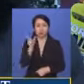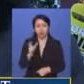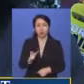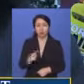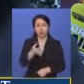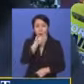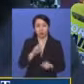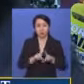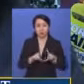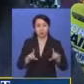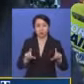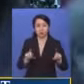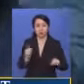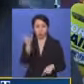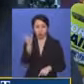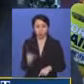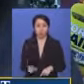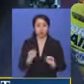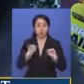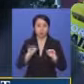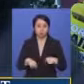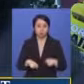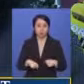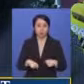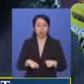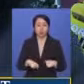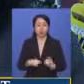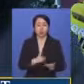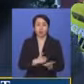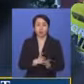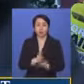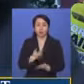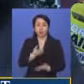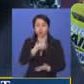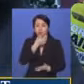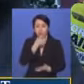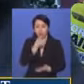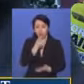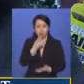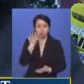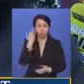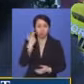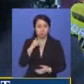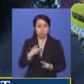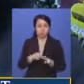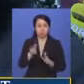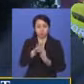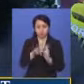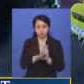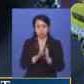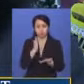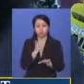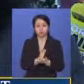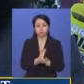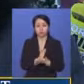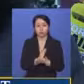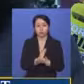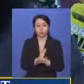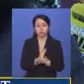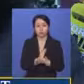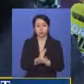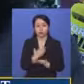аптеки, граждане наши, люди могут ориентироваться на оранжевый листок, который в аптеке есть. Если его нет, ну, тогда, значит, там